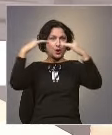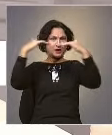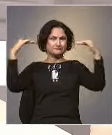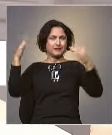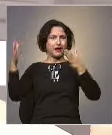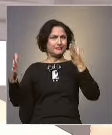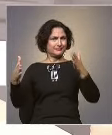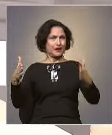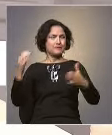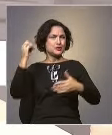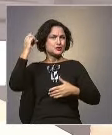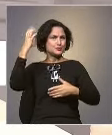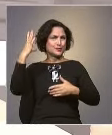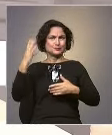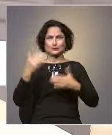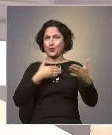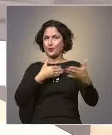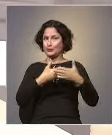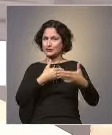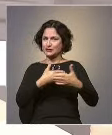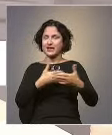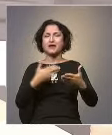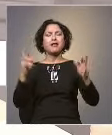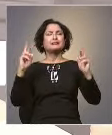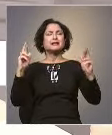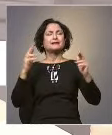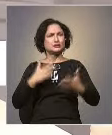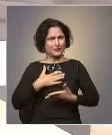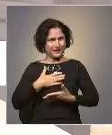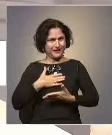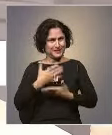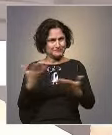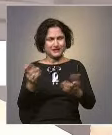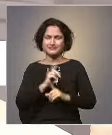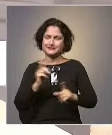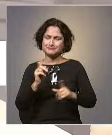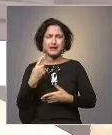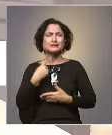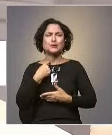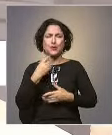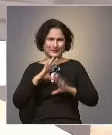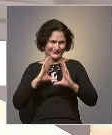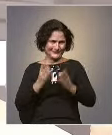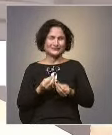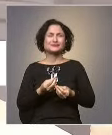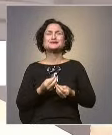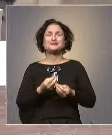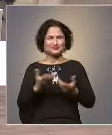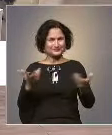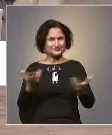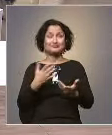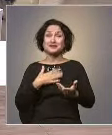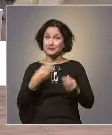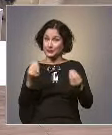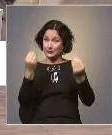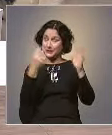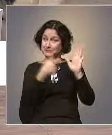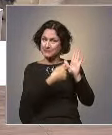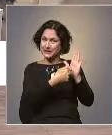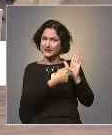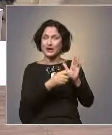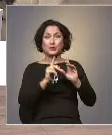отношение. Така че, как да кажа, надежда има. Не сме загубили още всичко. Има примери и добри като вас, които